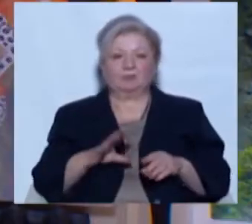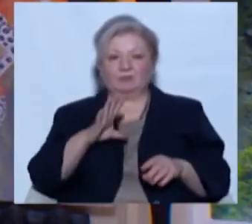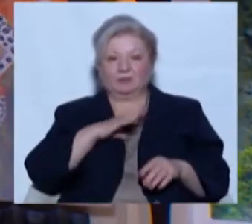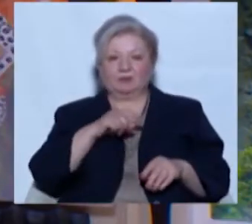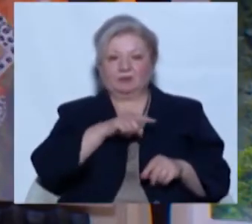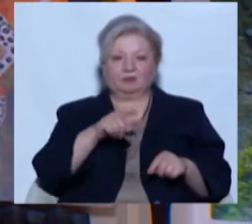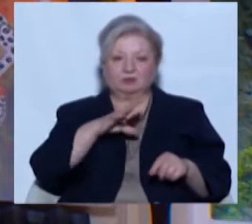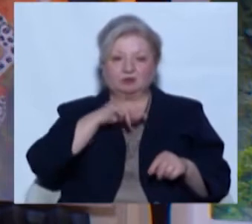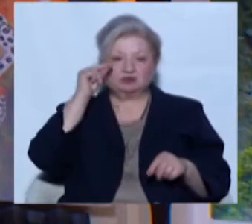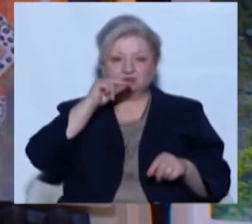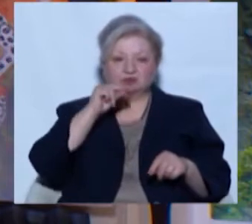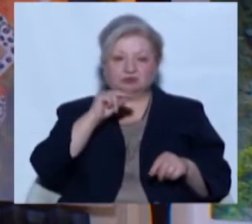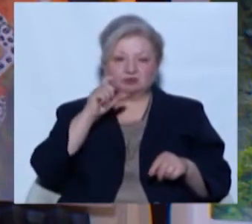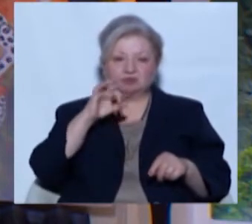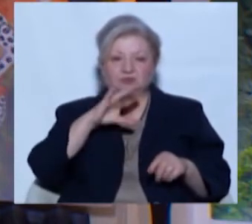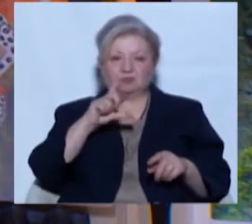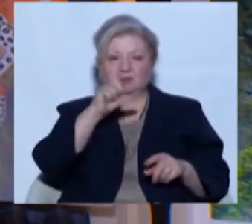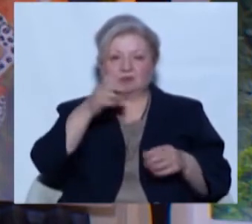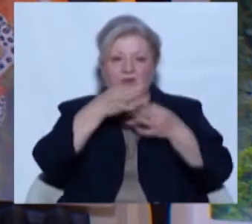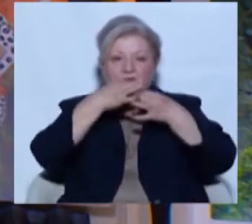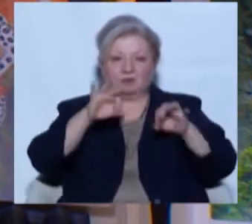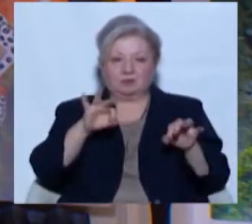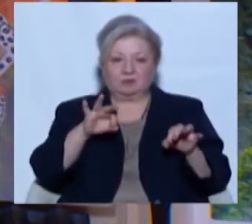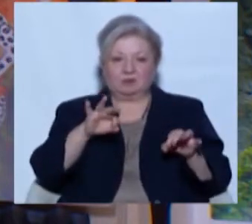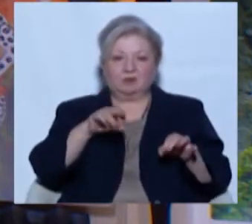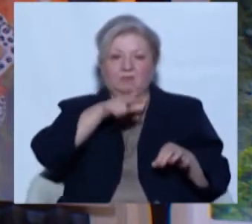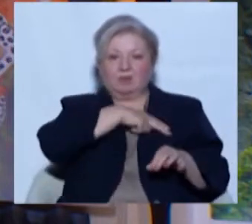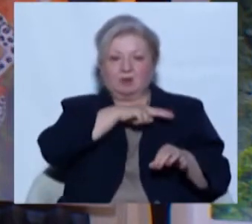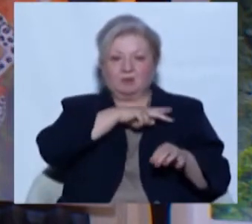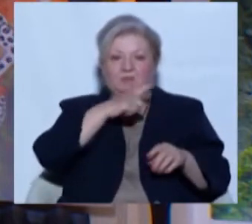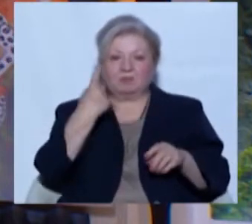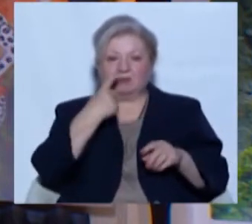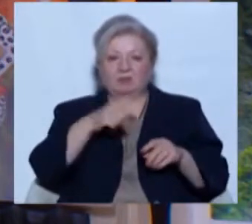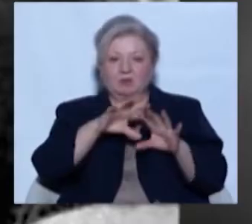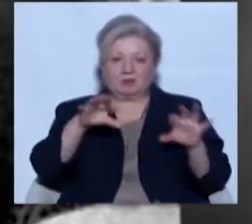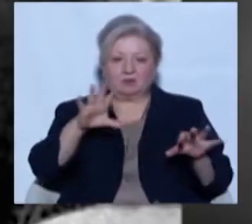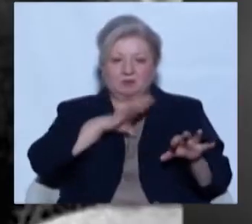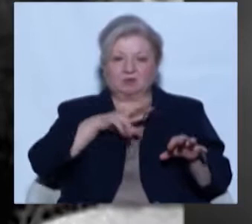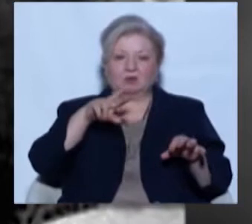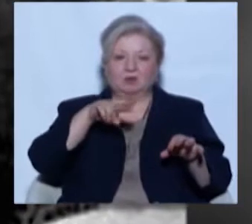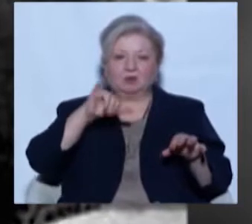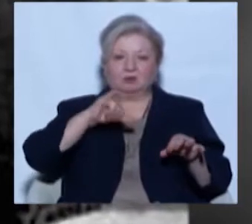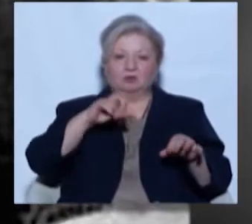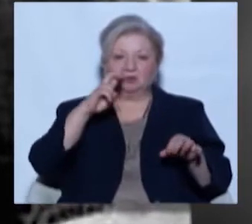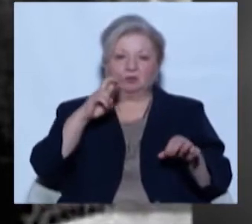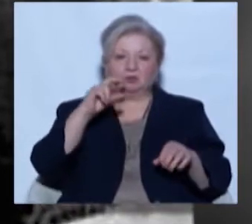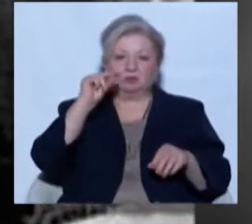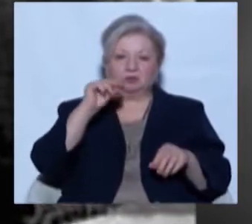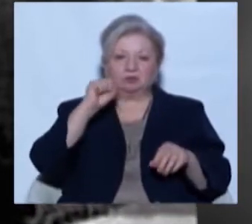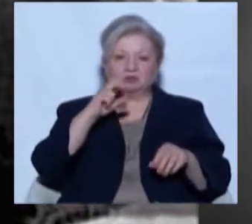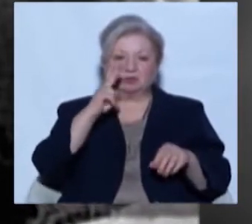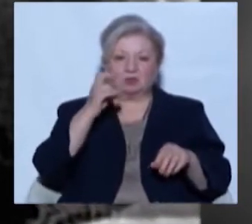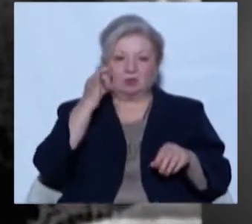რომ ჩეხოსლოვაკიის, დამოუკიდებელი ჩეხოსლოვაკიის პარლამენტის პირველი თავმჯდომარე გახდა ალექსანდრ დუბჩეკი, კაცი, რომელიც სათავეში